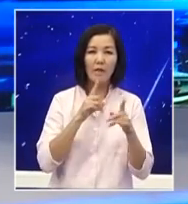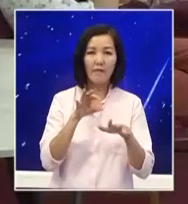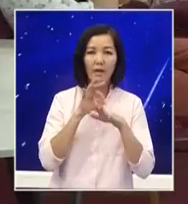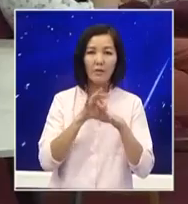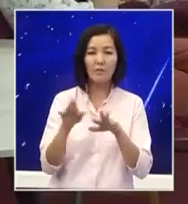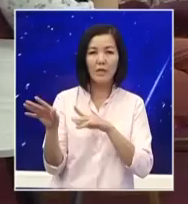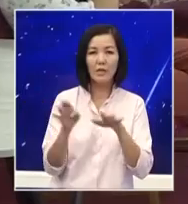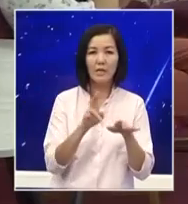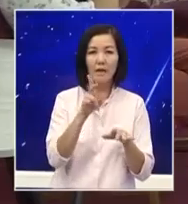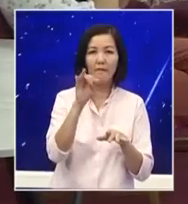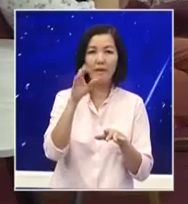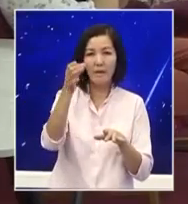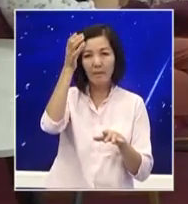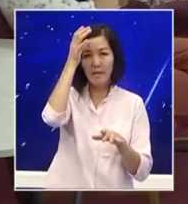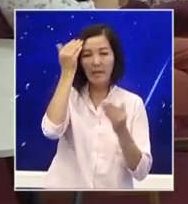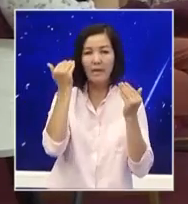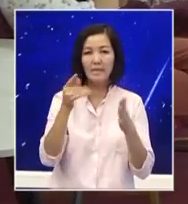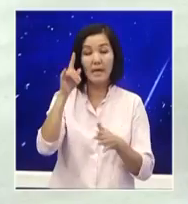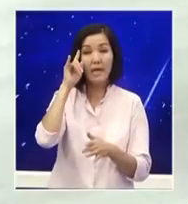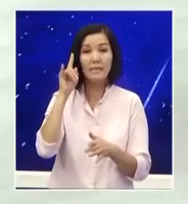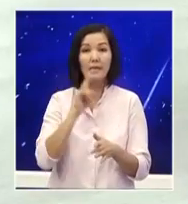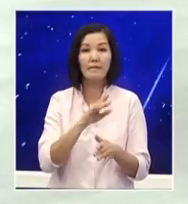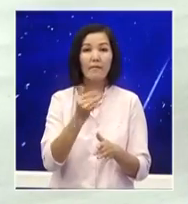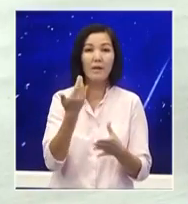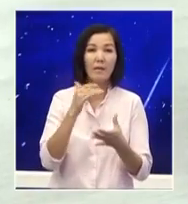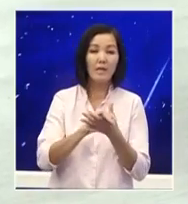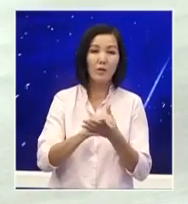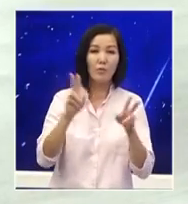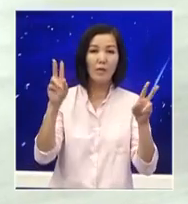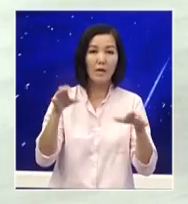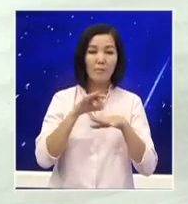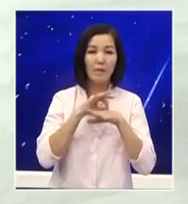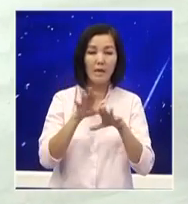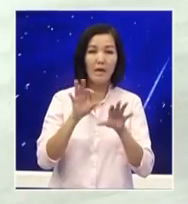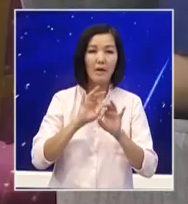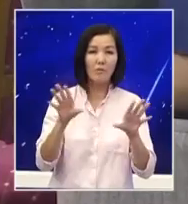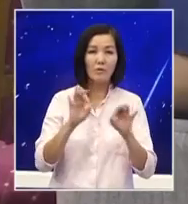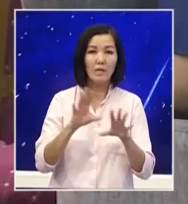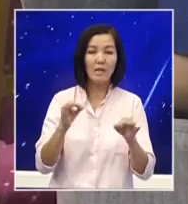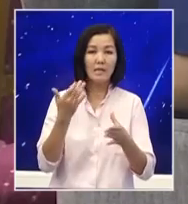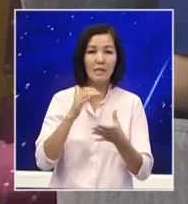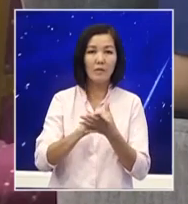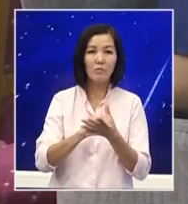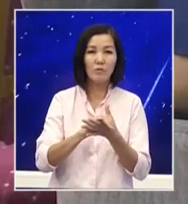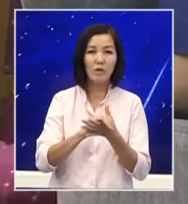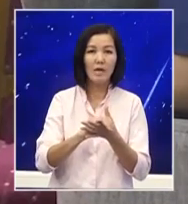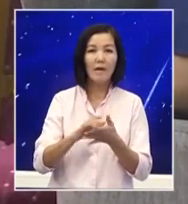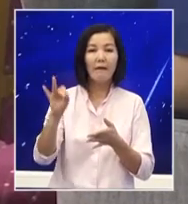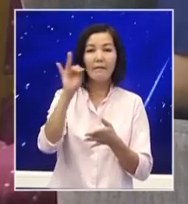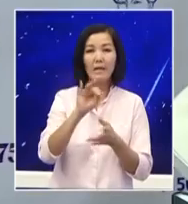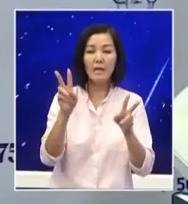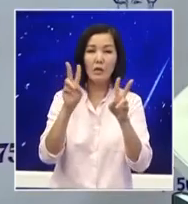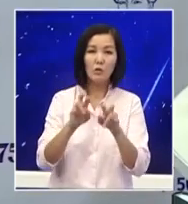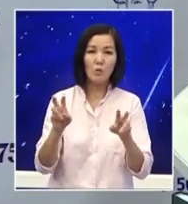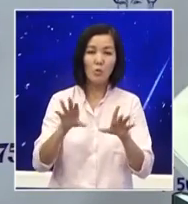Шарада Әл-Фараби даналығы қазіргі Қазақстандағы фарабитану сынды тақырыптар қозғалды. Фарабитанушы ғалымдар ойшыл іліміне тарихи шолу